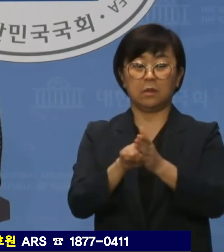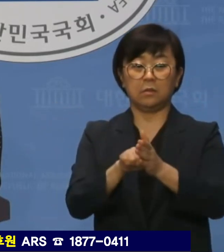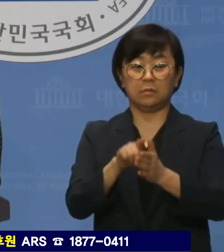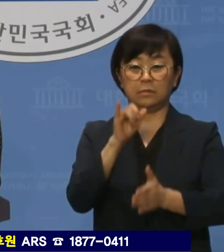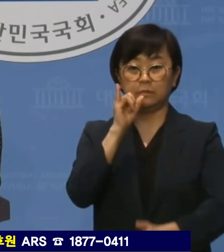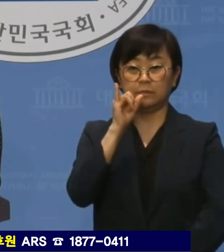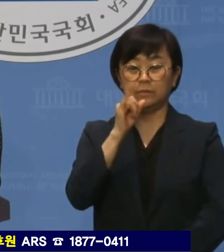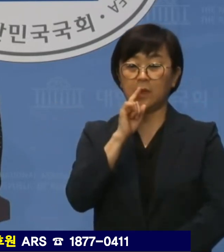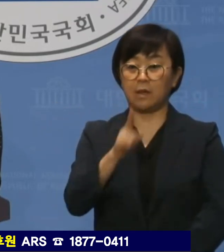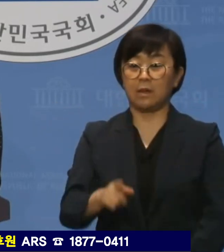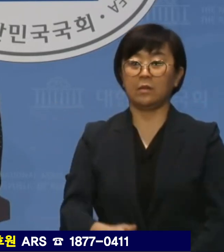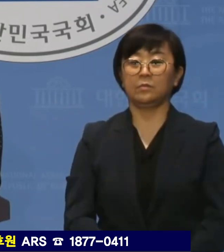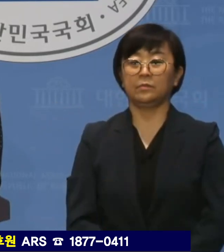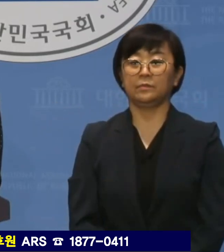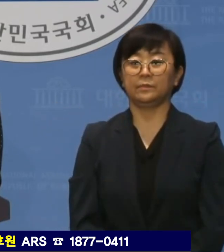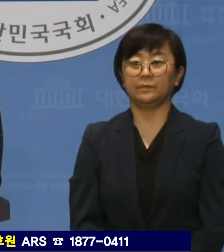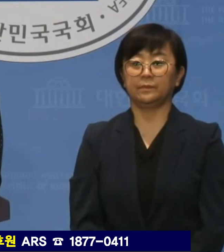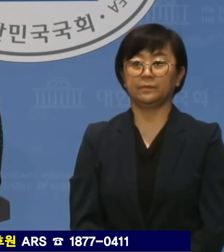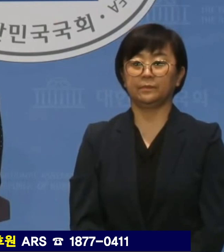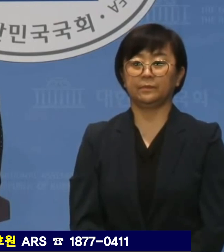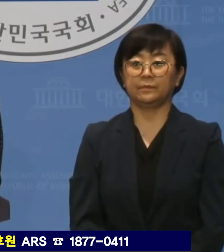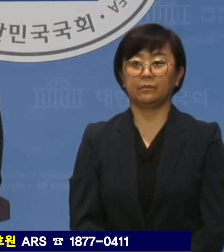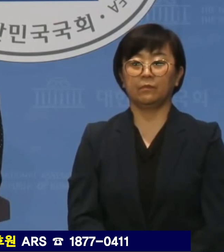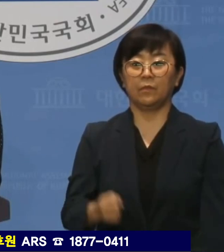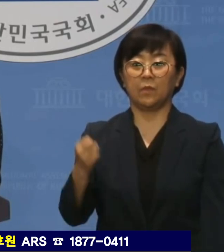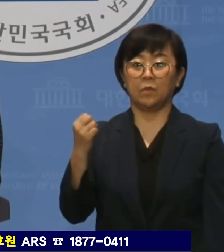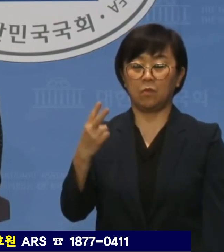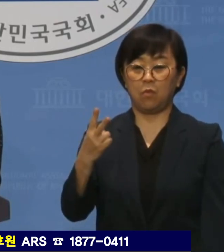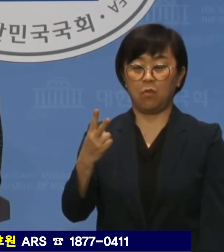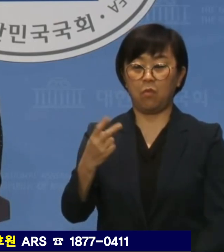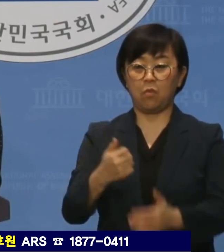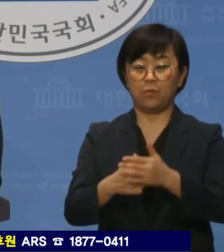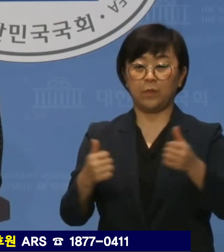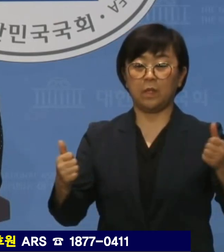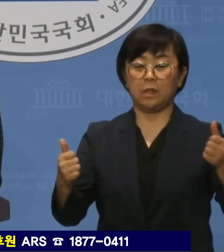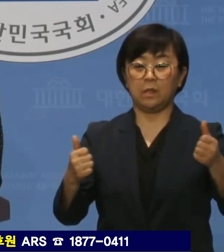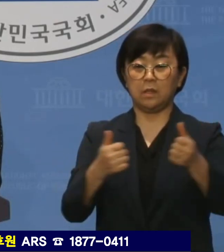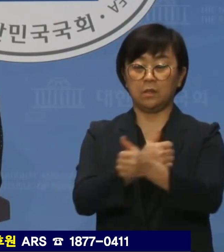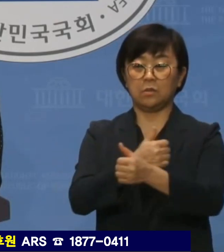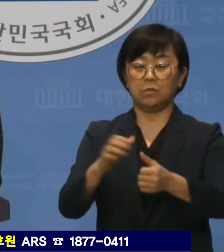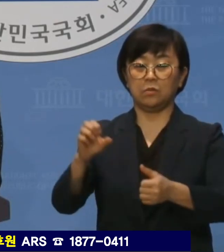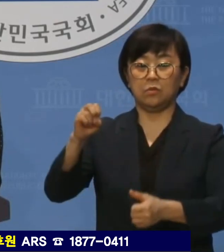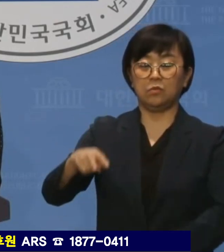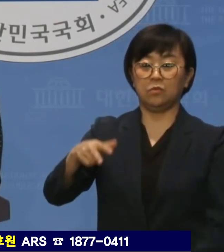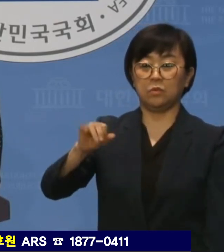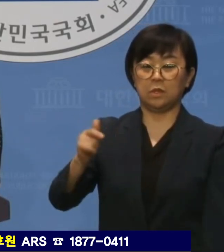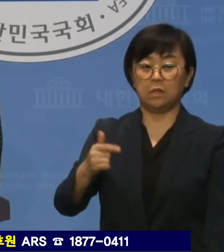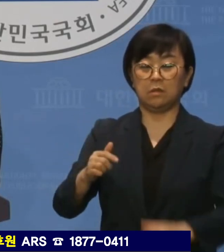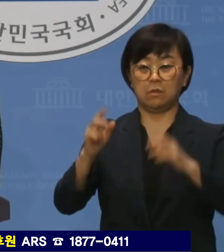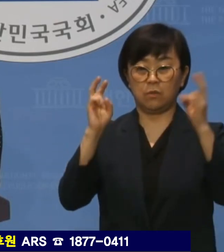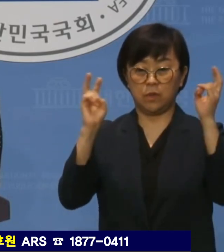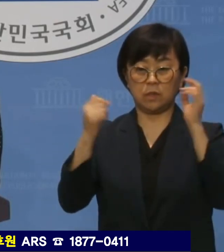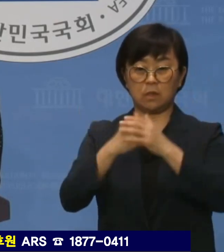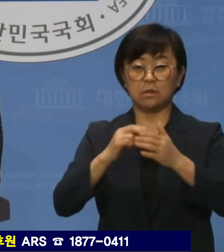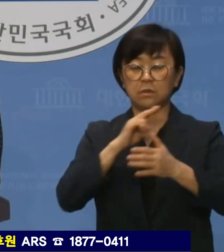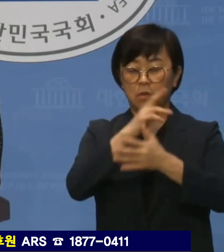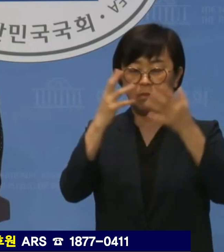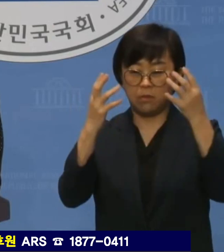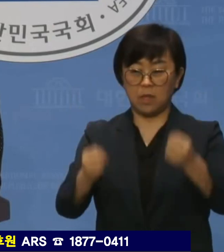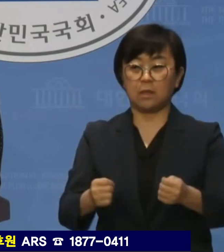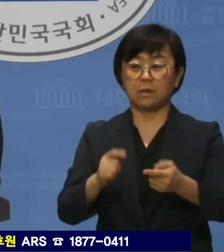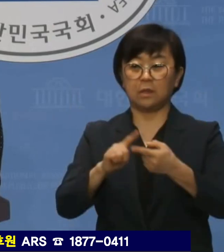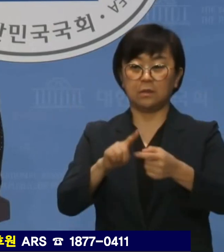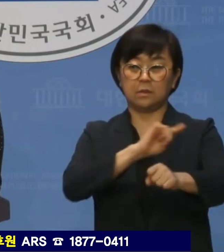있다는 말입니까? 더욱이 인수 대상자인 유진그룹은 각종 의혹으로